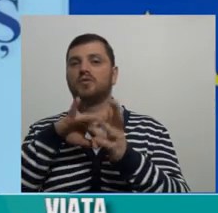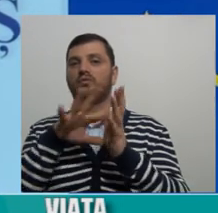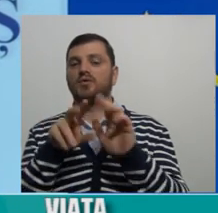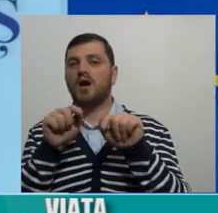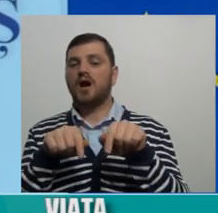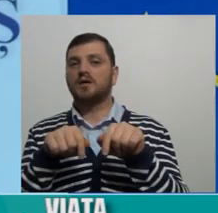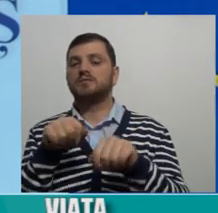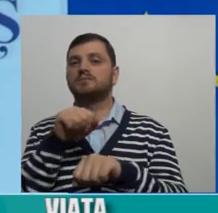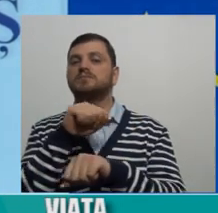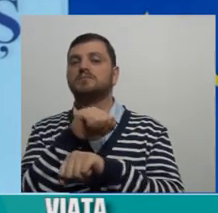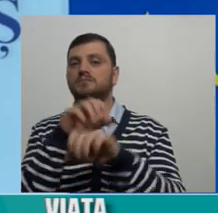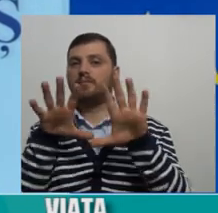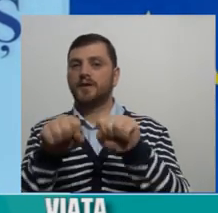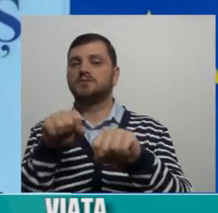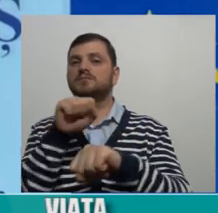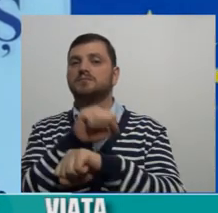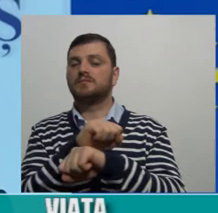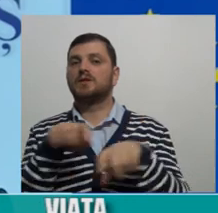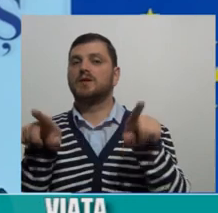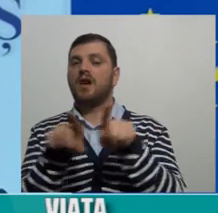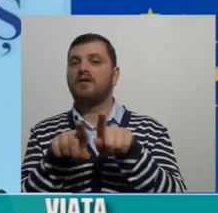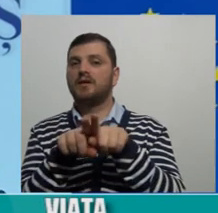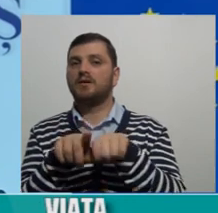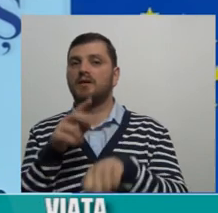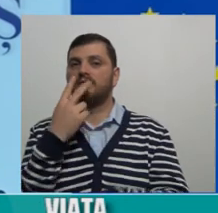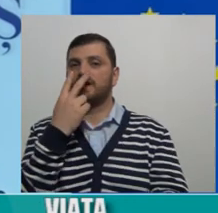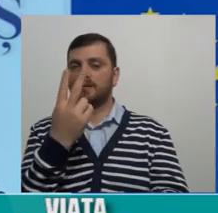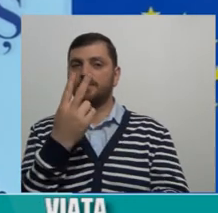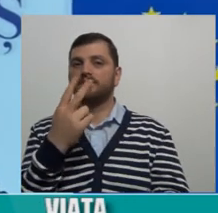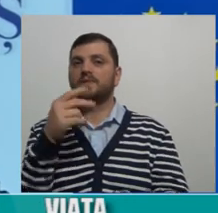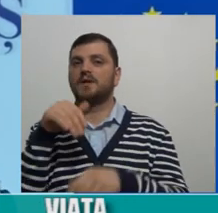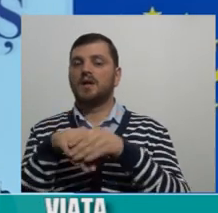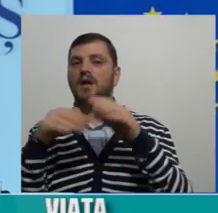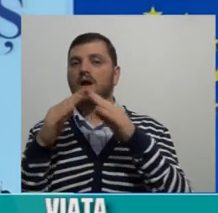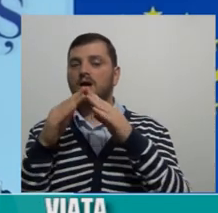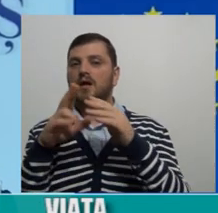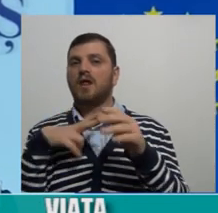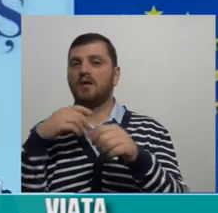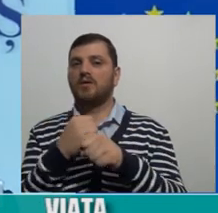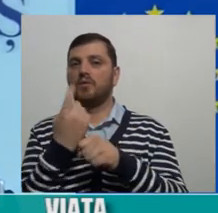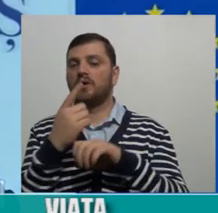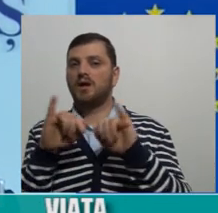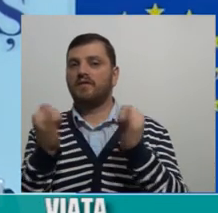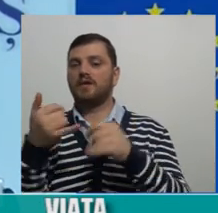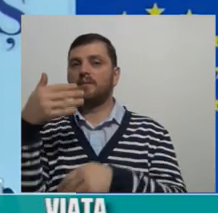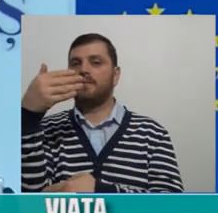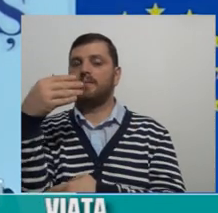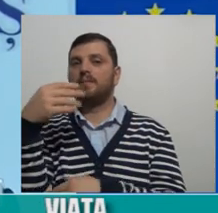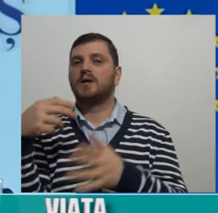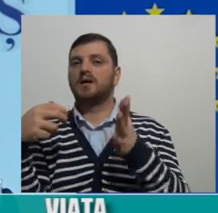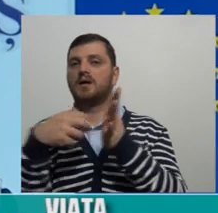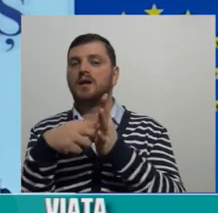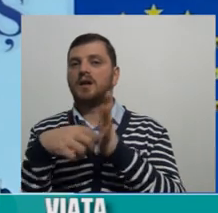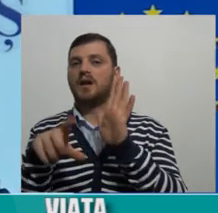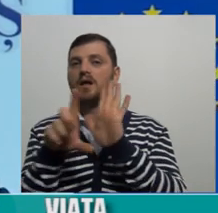de furt. Acesta a fost încarcerat și, totodată, având în vedere că în acea locație era în desfășurare un eveniment privat